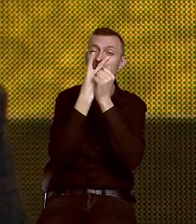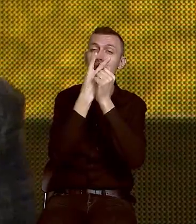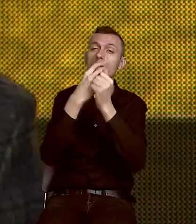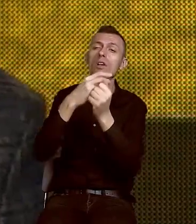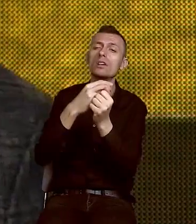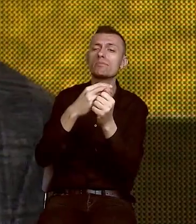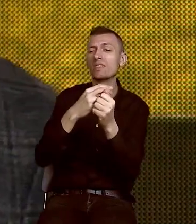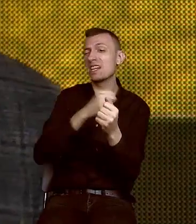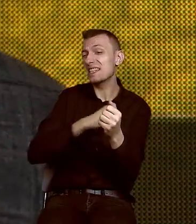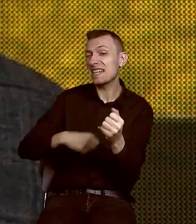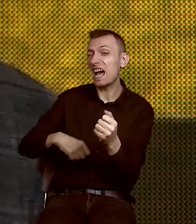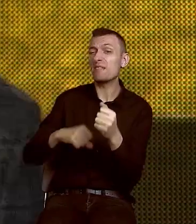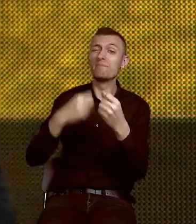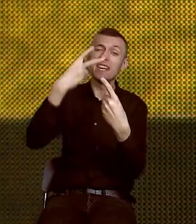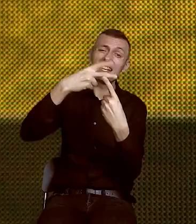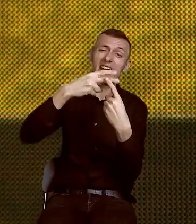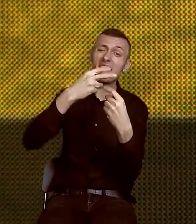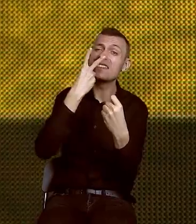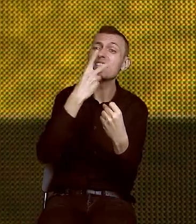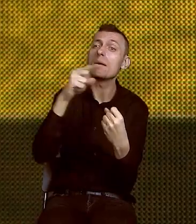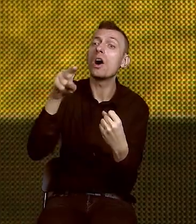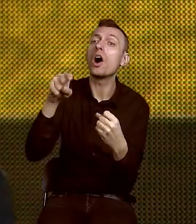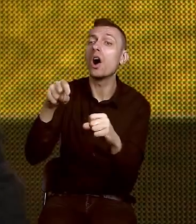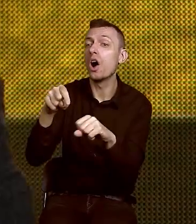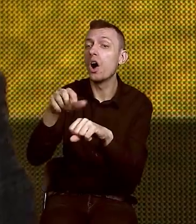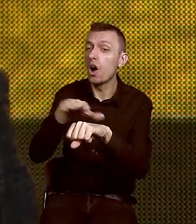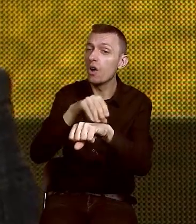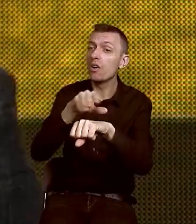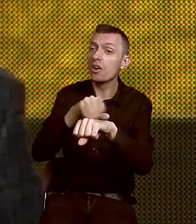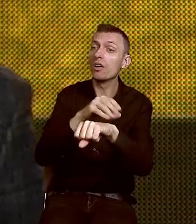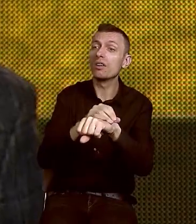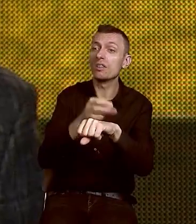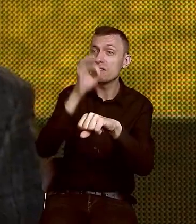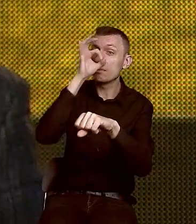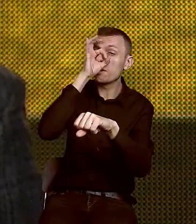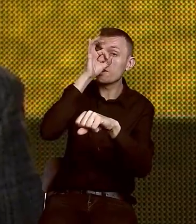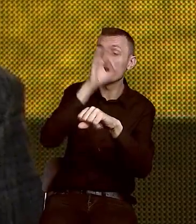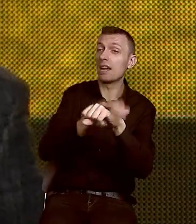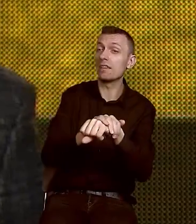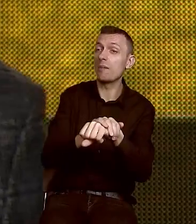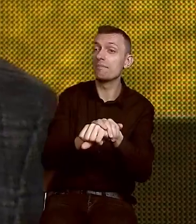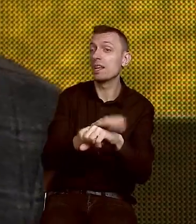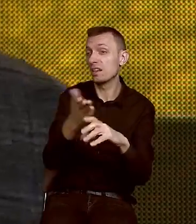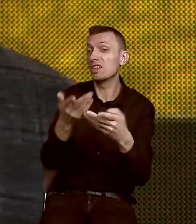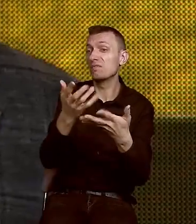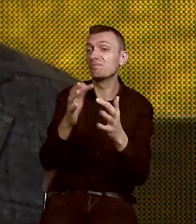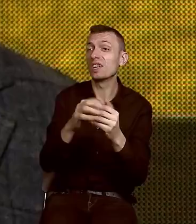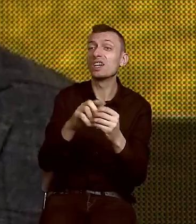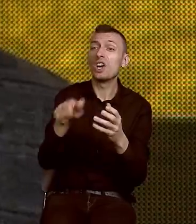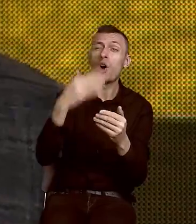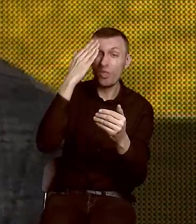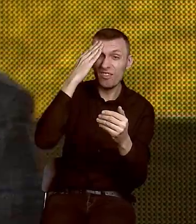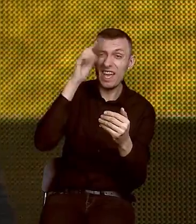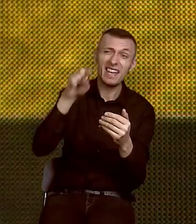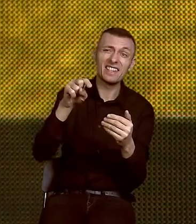pożytecznego w oglądaniu tego kanału, ale kiedy jest sam i kiedy jest zdezorientowany duchowo, może odczuwać bardzo silną